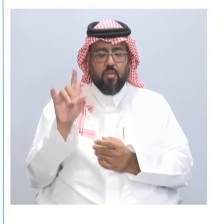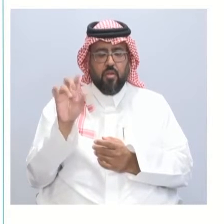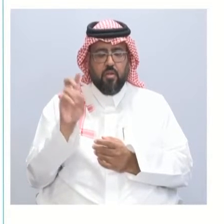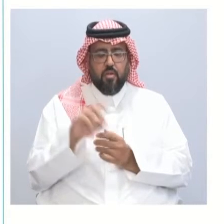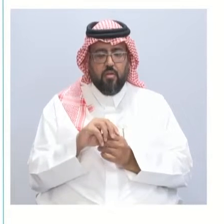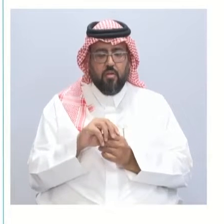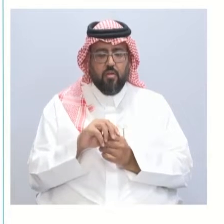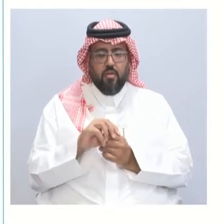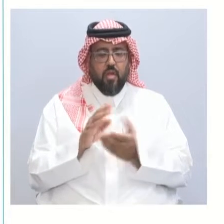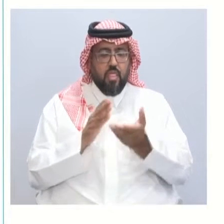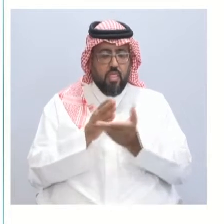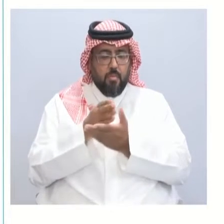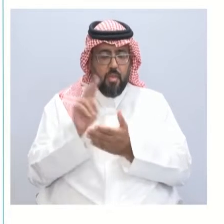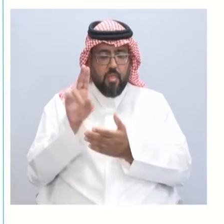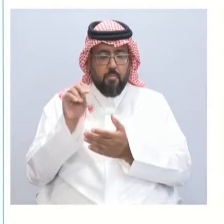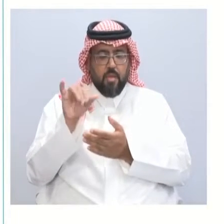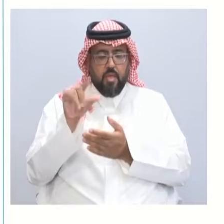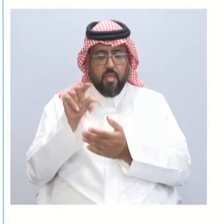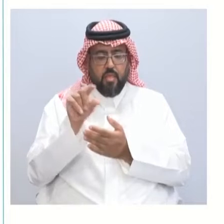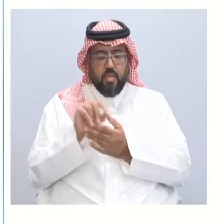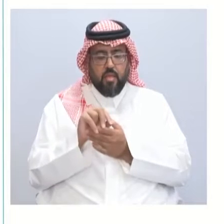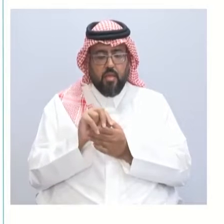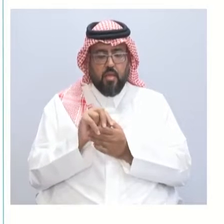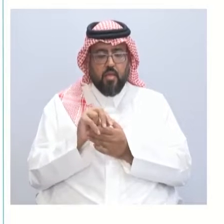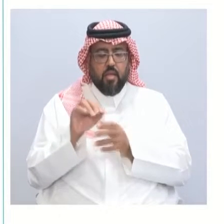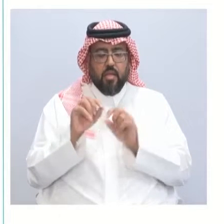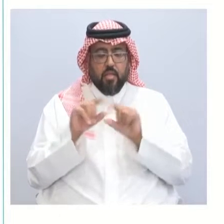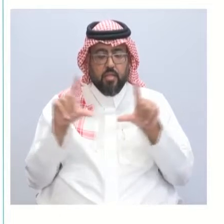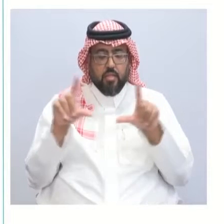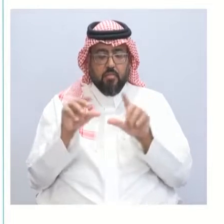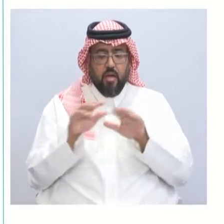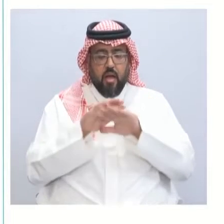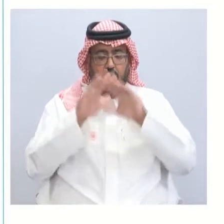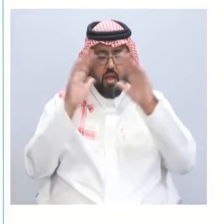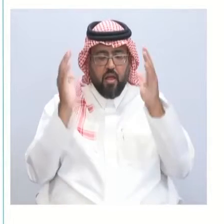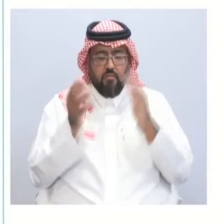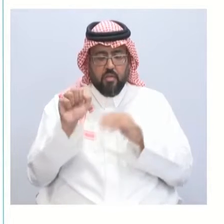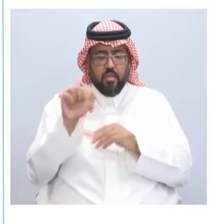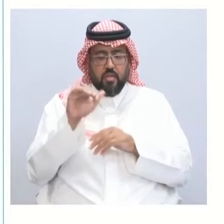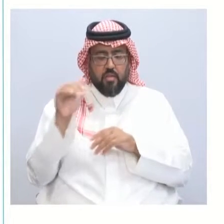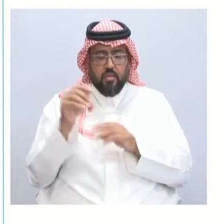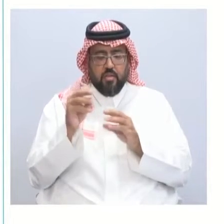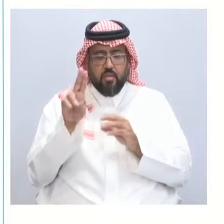الرسوبيه تمهيد يتسم الغلاف الصخري